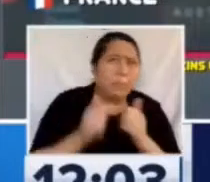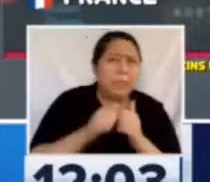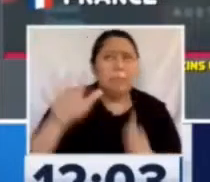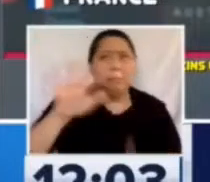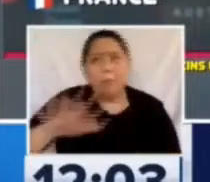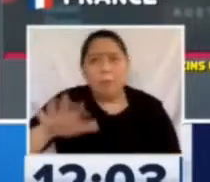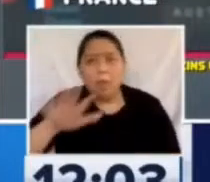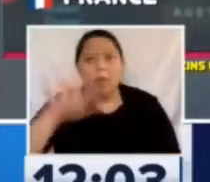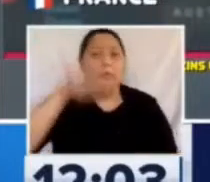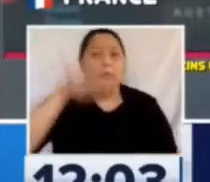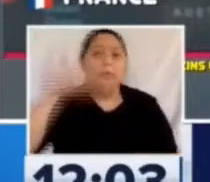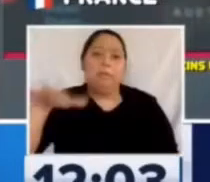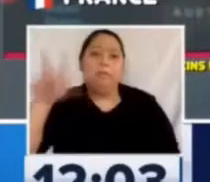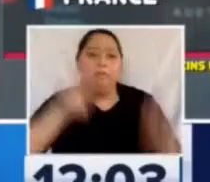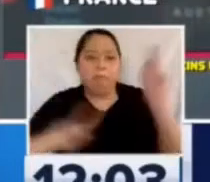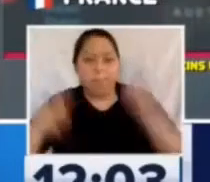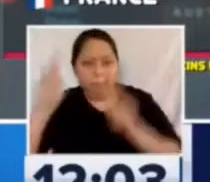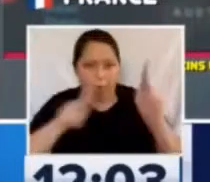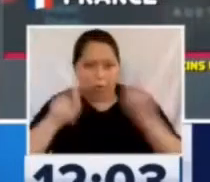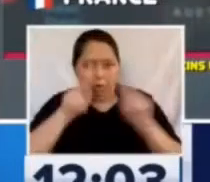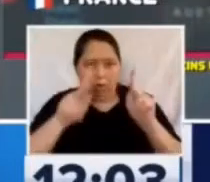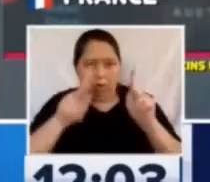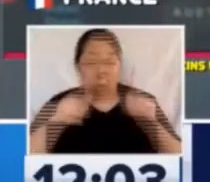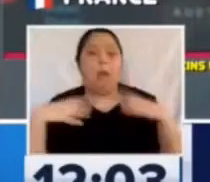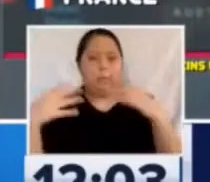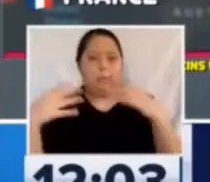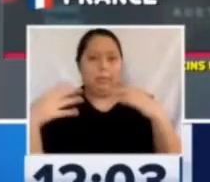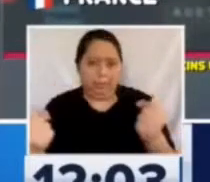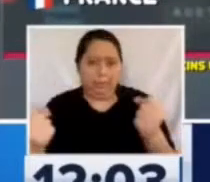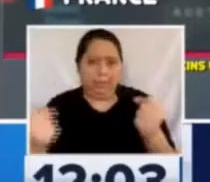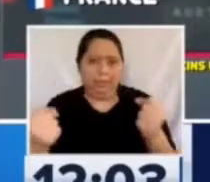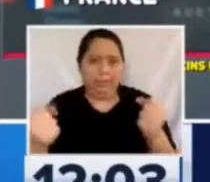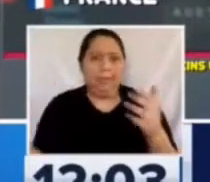3,578,301 COVID-19 cases sa buong mundo, kung saan